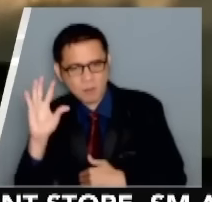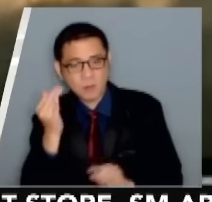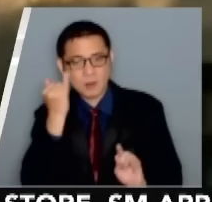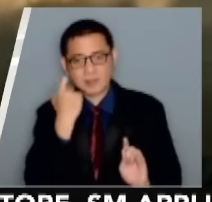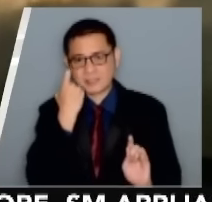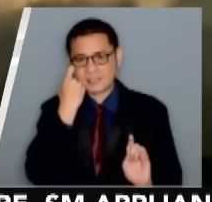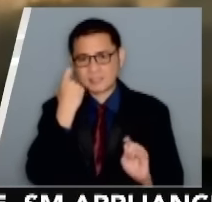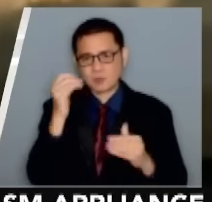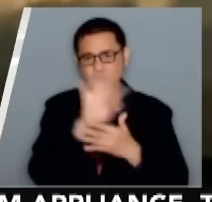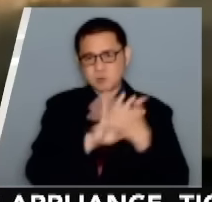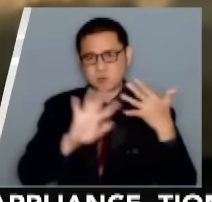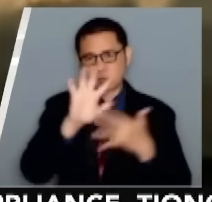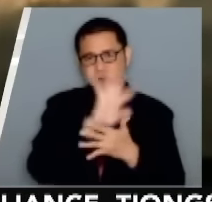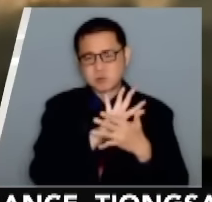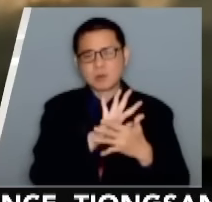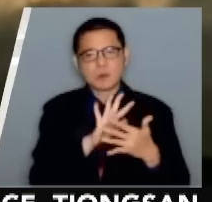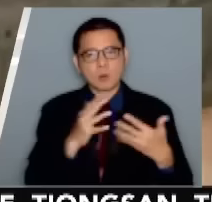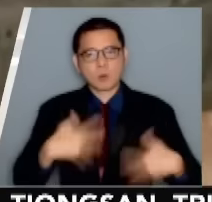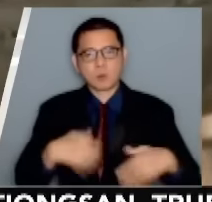Julian noong Lunes.